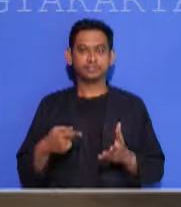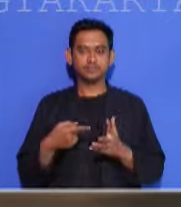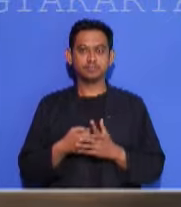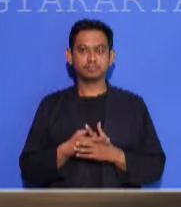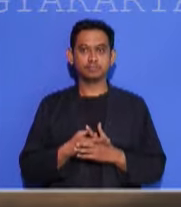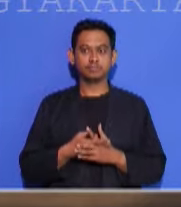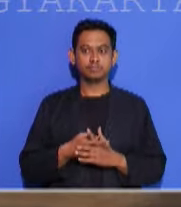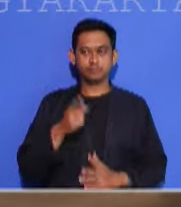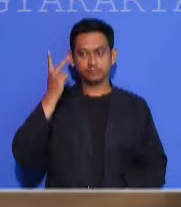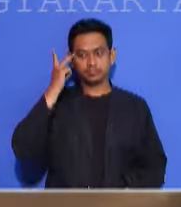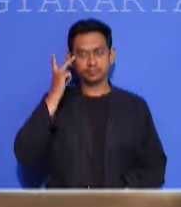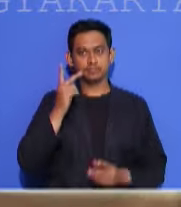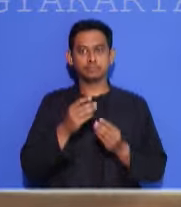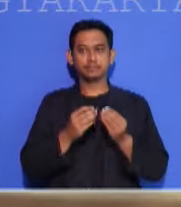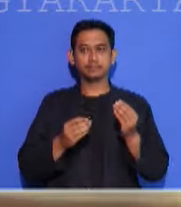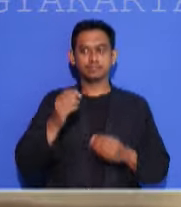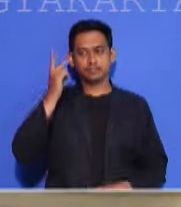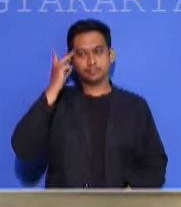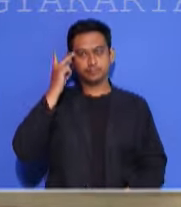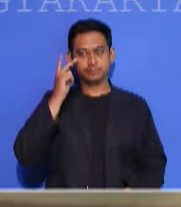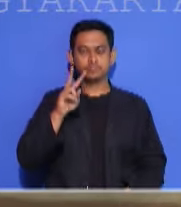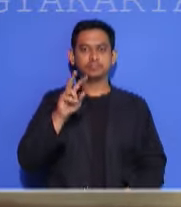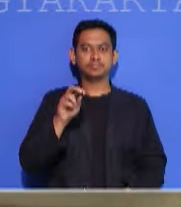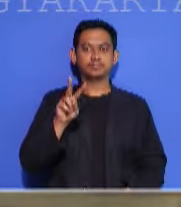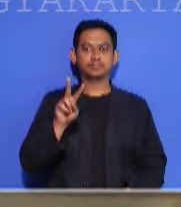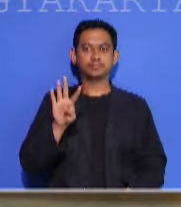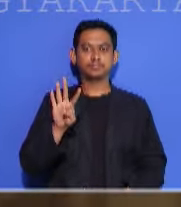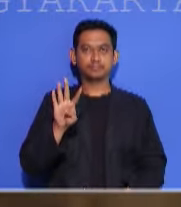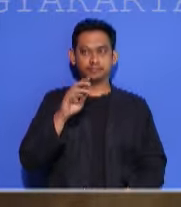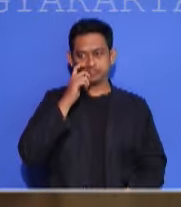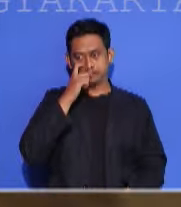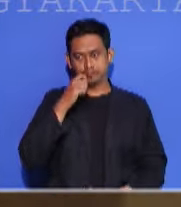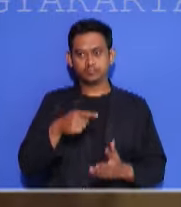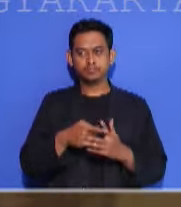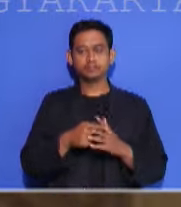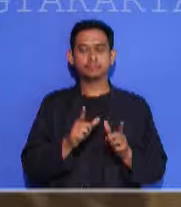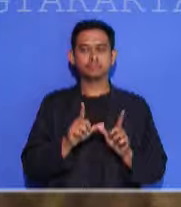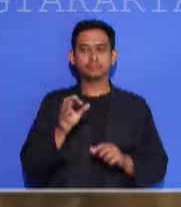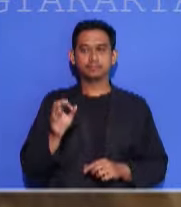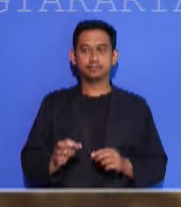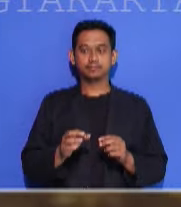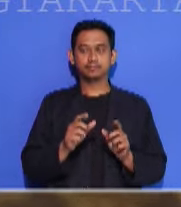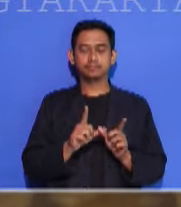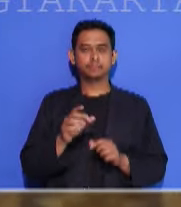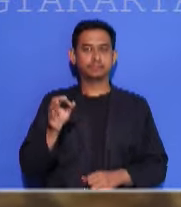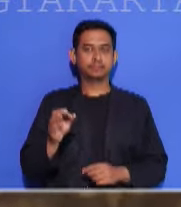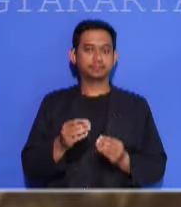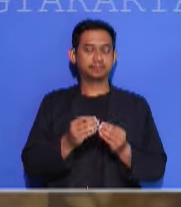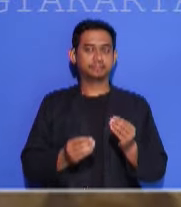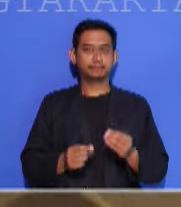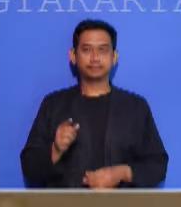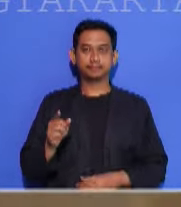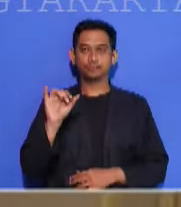dan wakil kepala daerah serentak 2024 guna memilih wali kota dan wakil wali kota Yogyakarta.